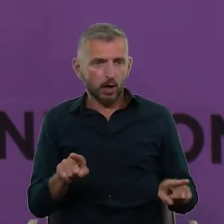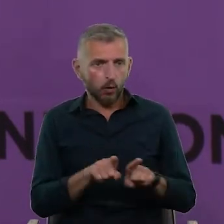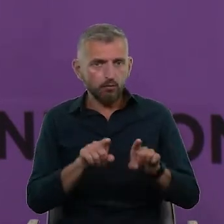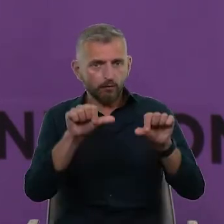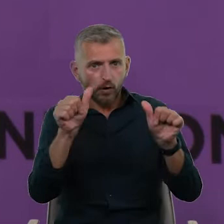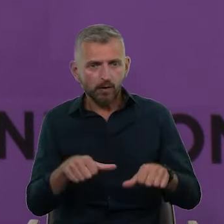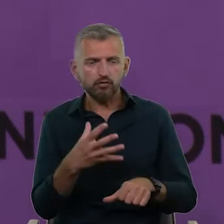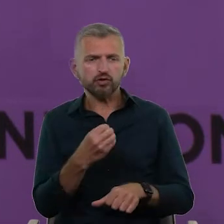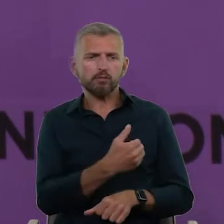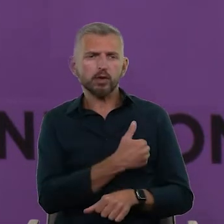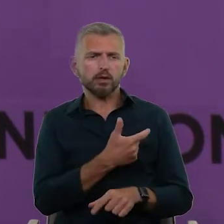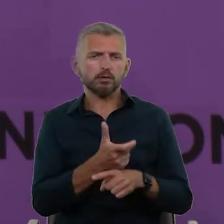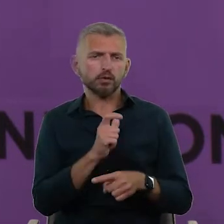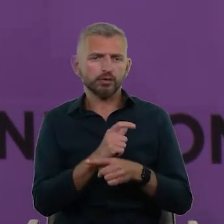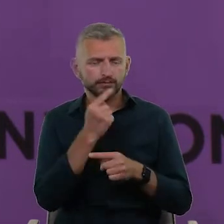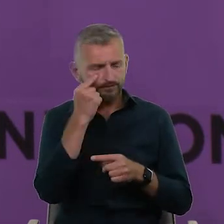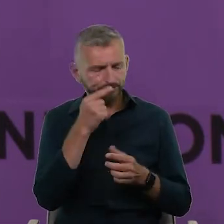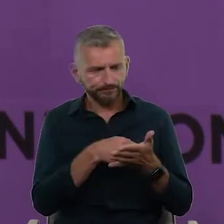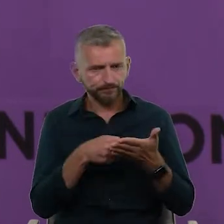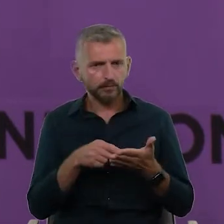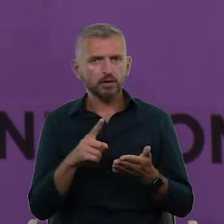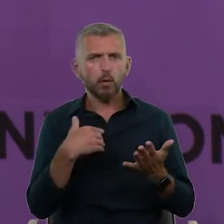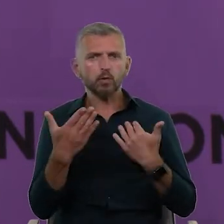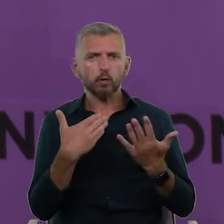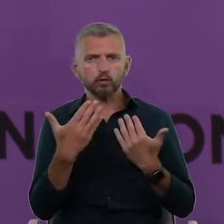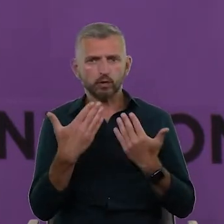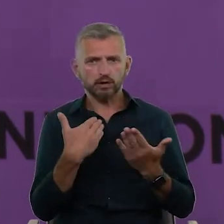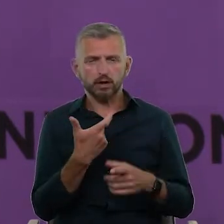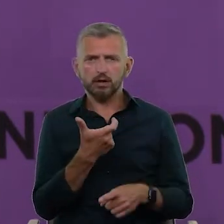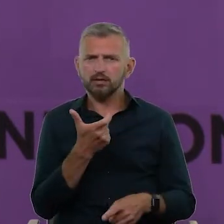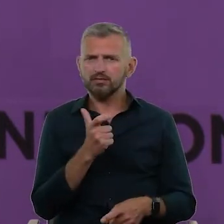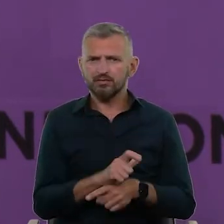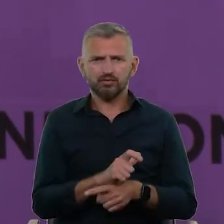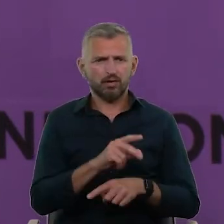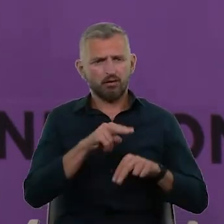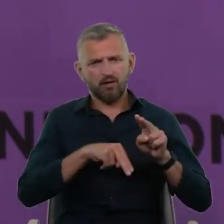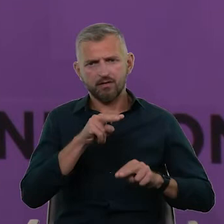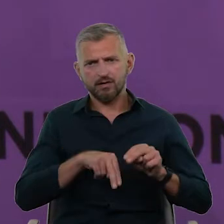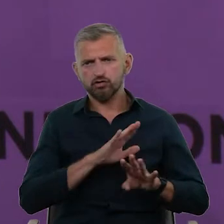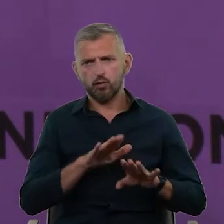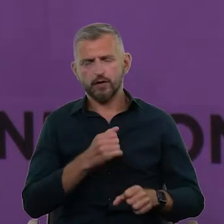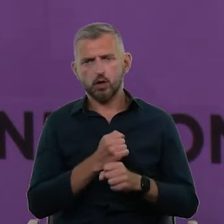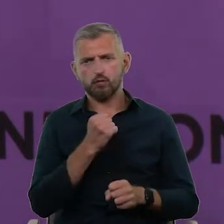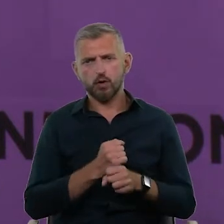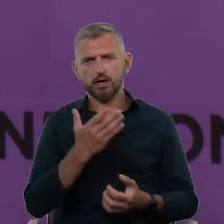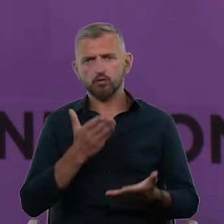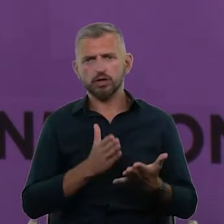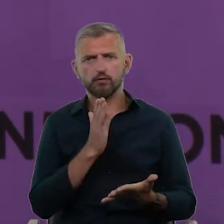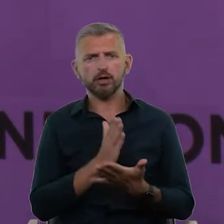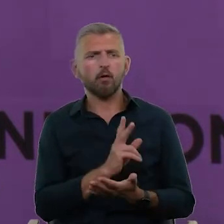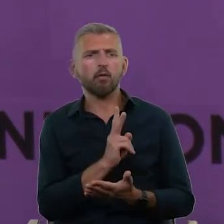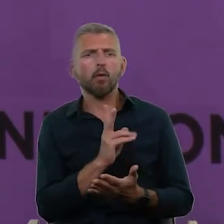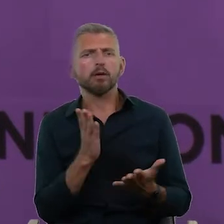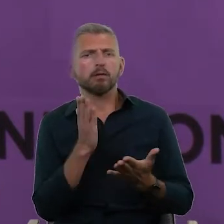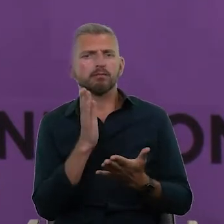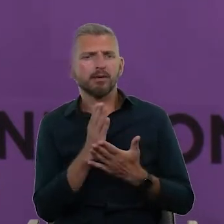ну, і ще би хотіла дуже звернути, що стосується саме, якщо дуже, ну, неналаштована робота, можливо, є в когось якісь